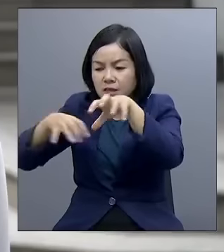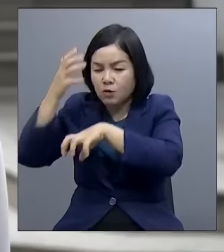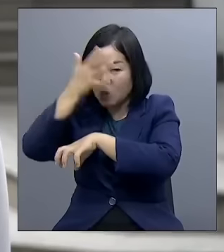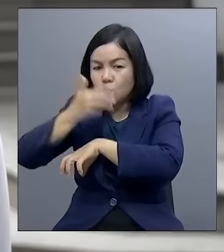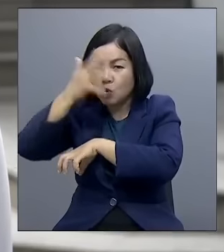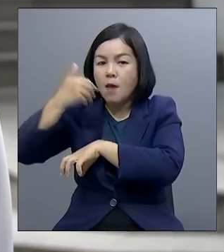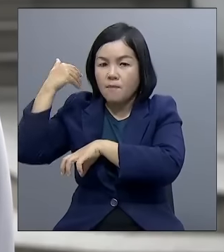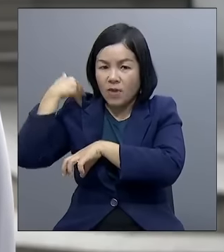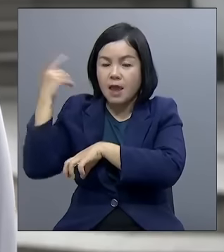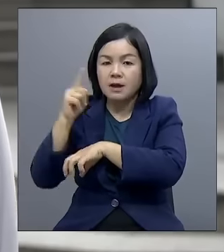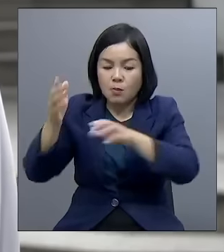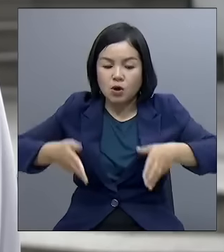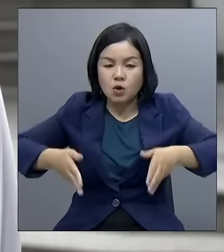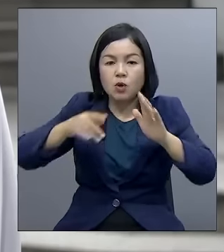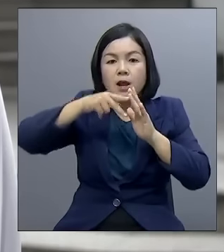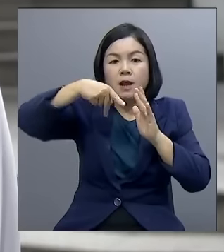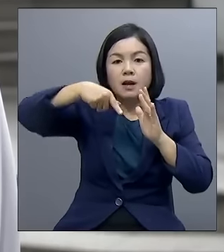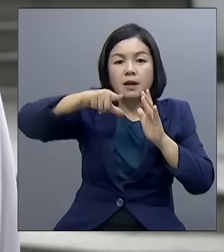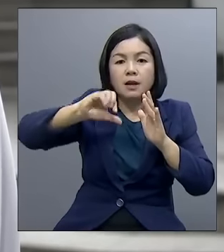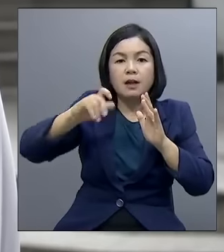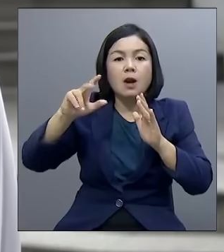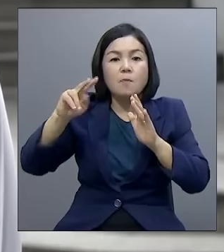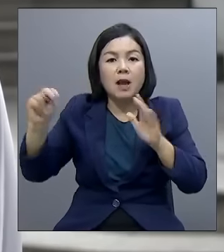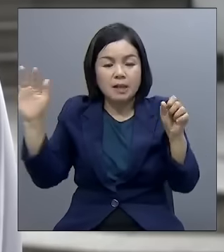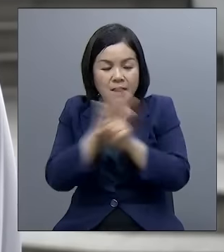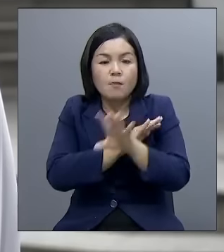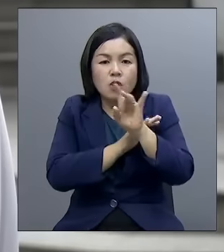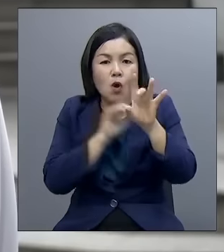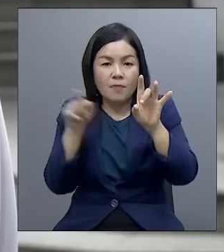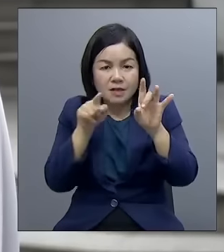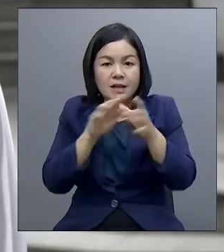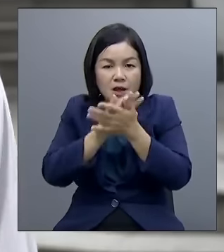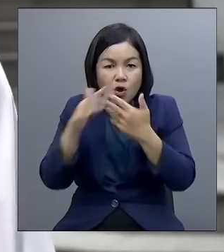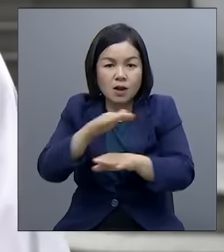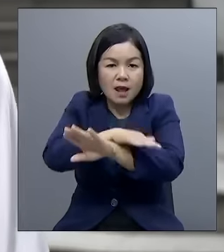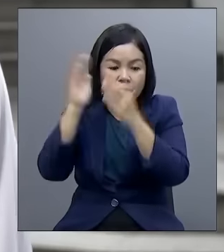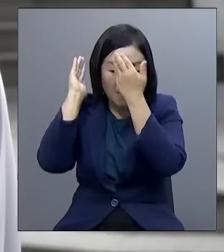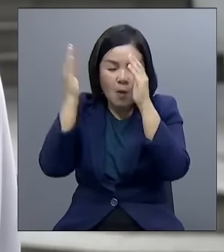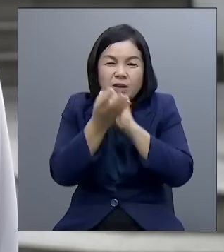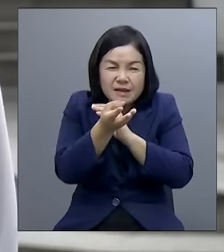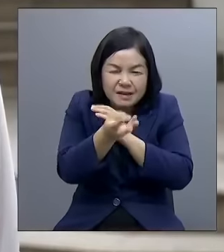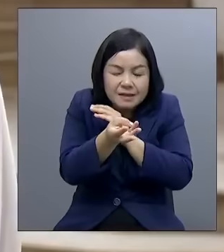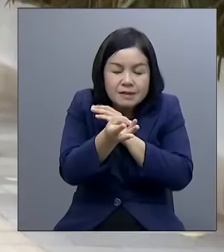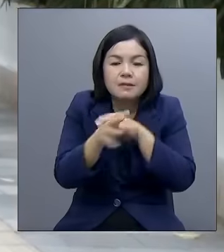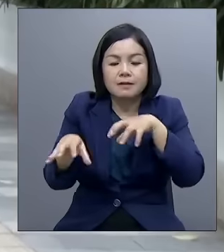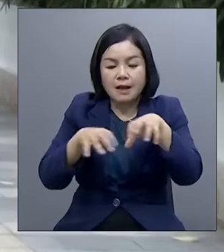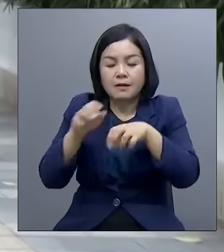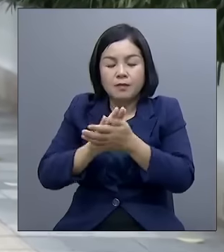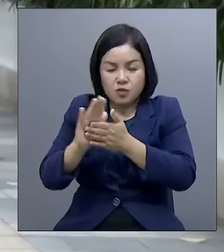อนนี้เส้นเพลินจิตลาดดำริเนี่ยเสร็จไปเกือบ 100% แล้วครับครับเหลือแค่เก็บงานนิดๆหน่อยๆครับผม